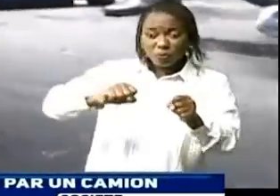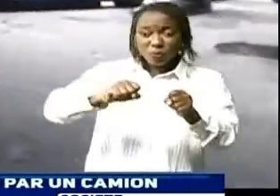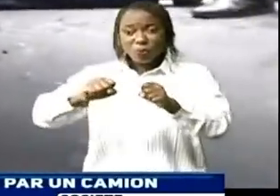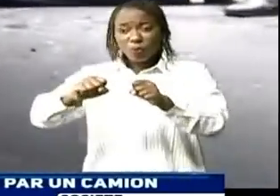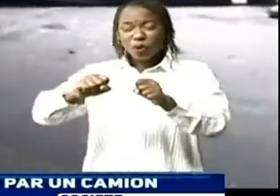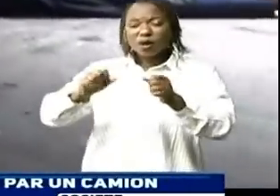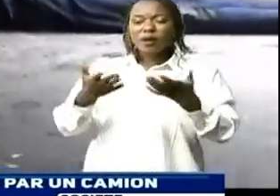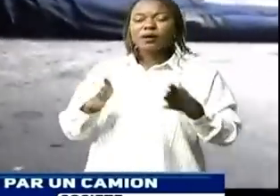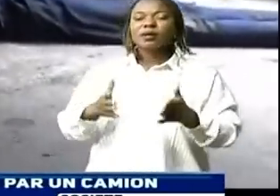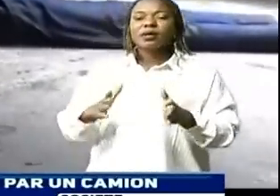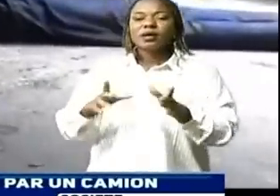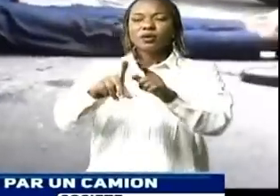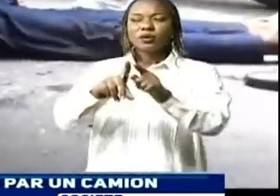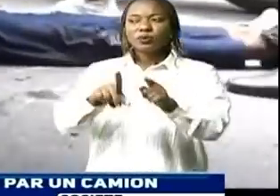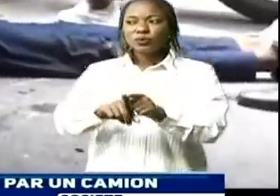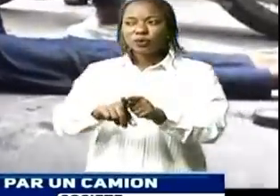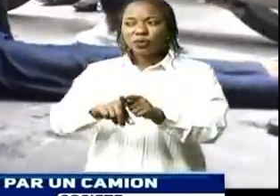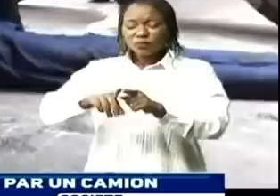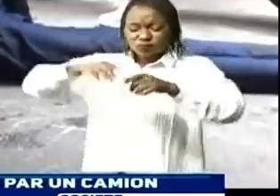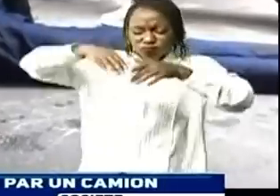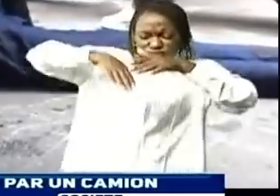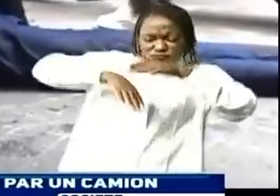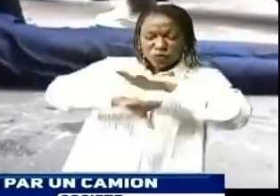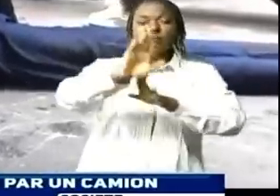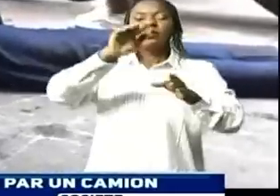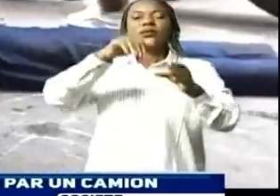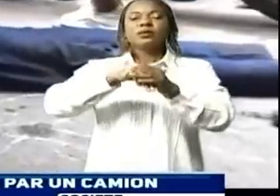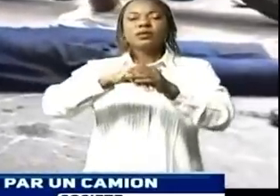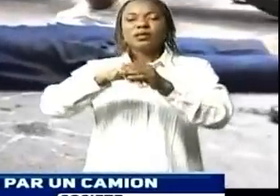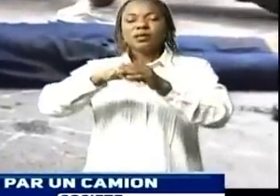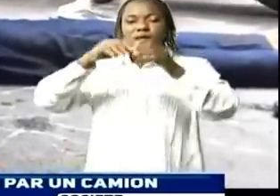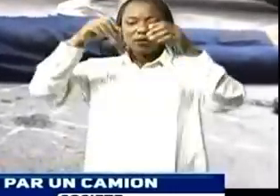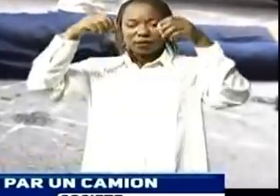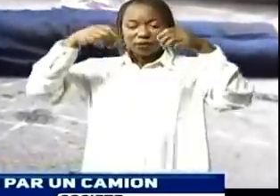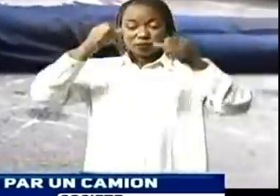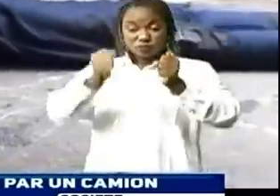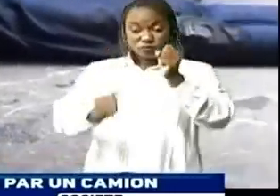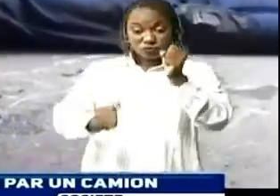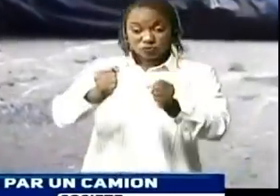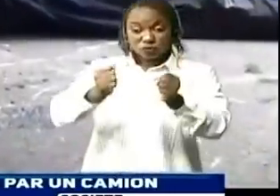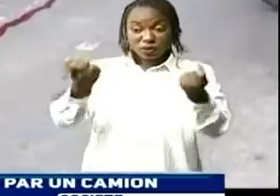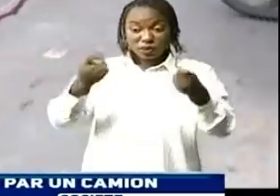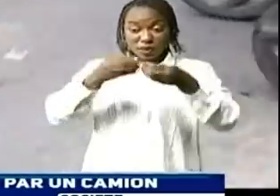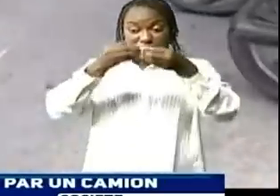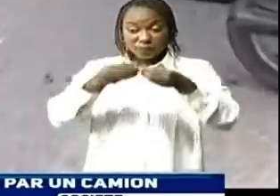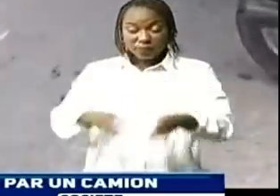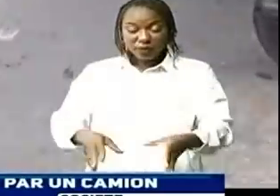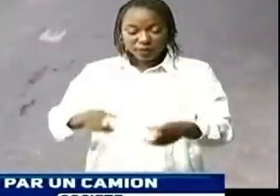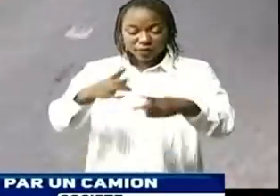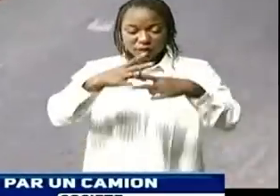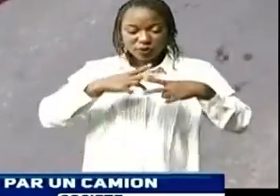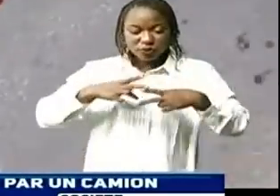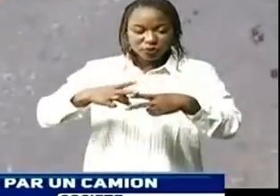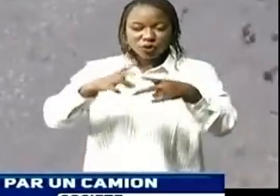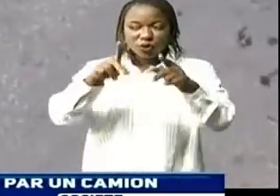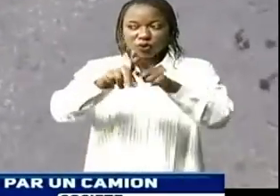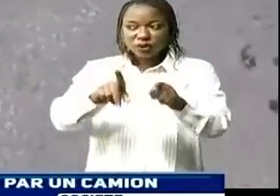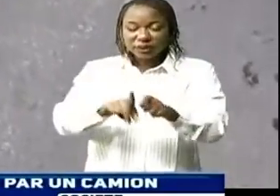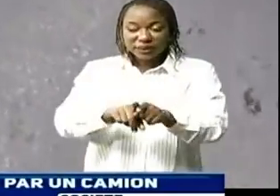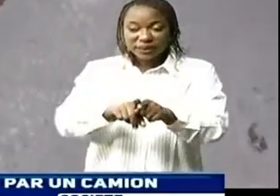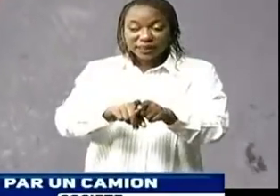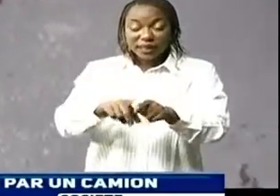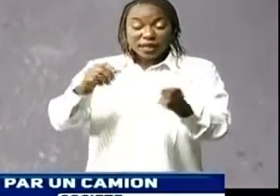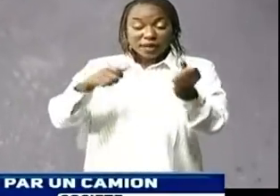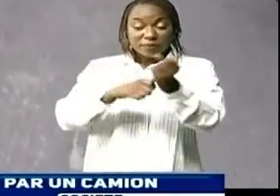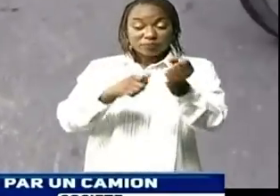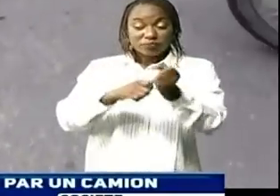gros véhicule. Et il est entré sous le véhicule après avoir perdu le contrôle. Le client est gravement blessé